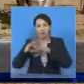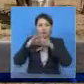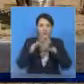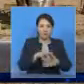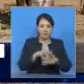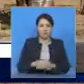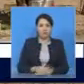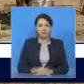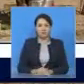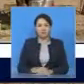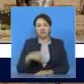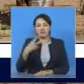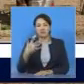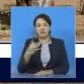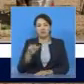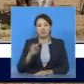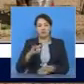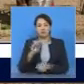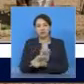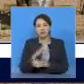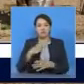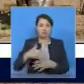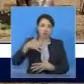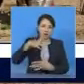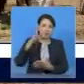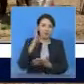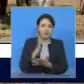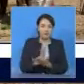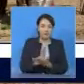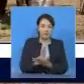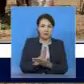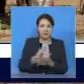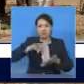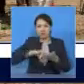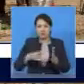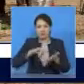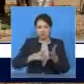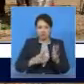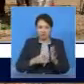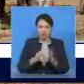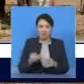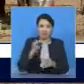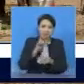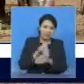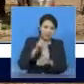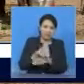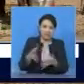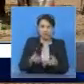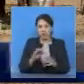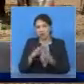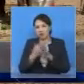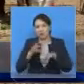арада сосын кезде 25 кубтық машина болады. Осы сол мына скважиндағы су машинаға айдалып, машинадан ауылға